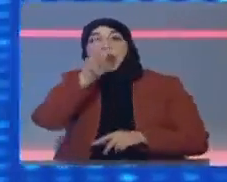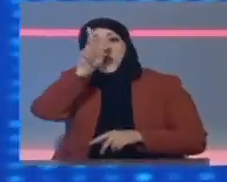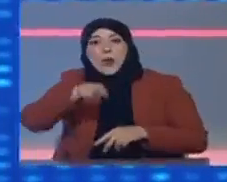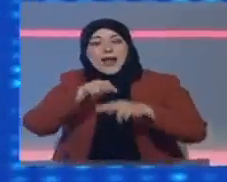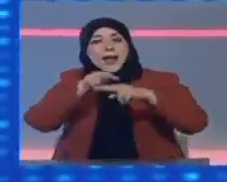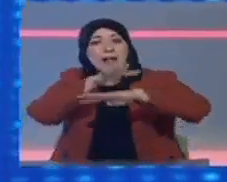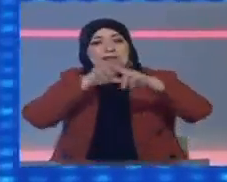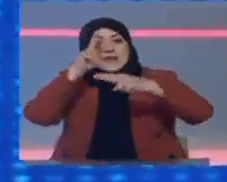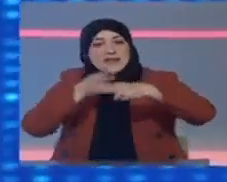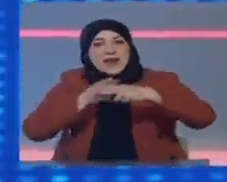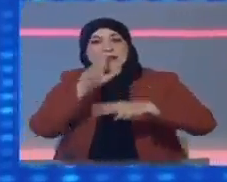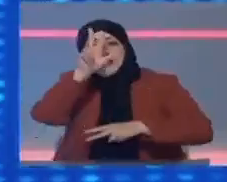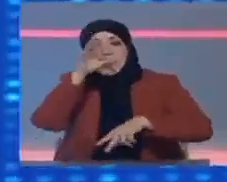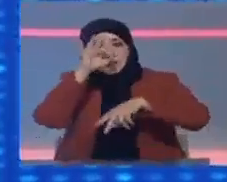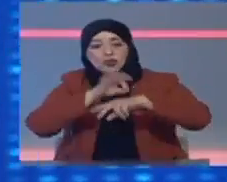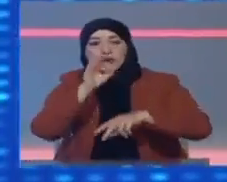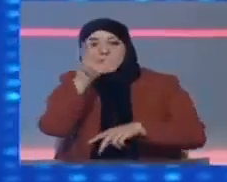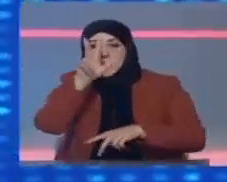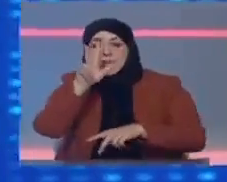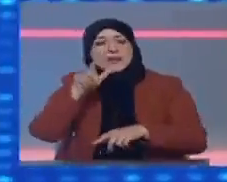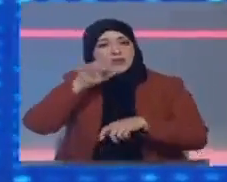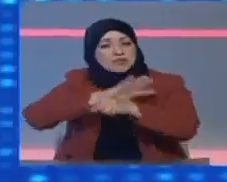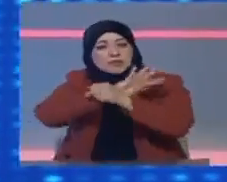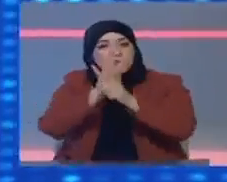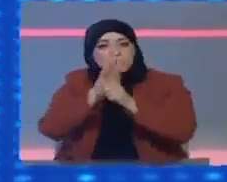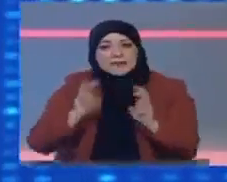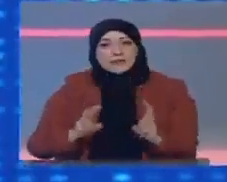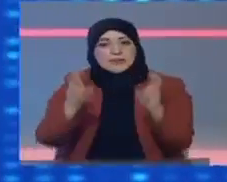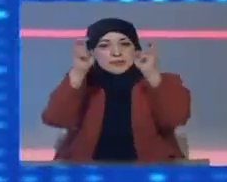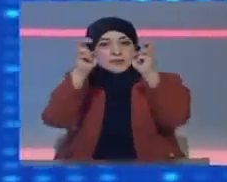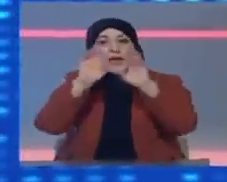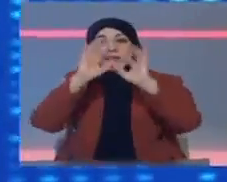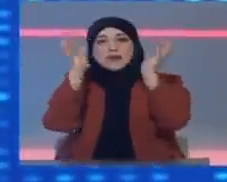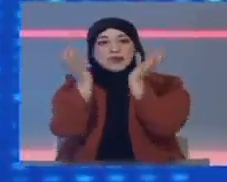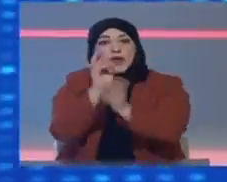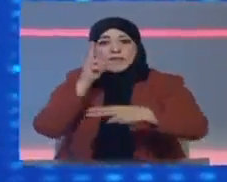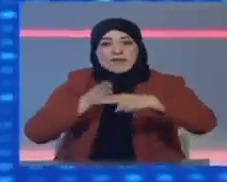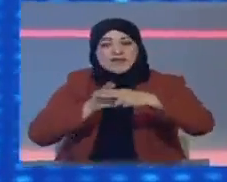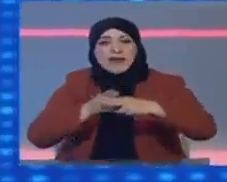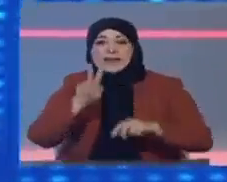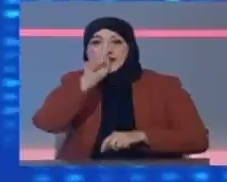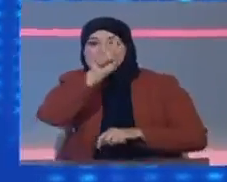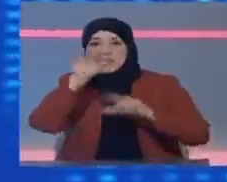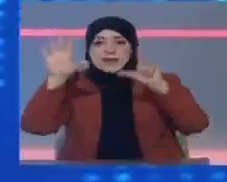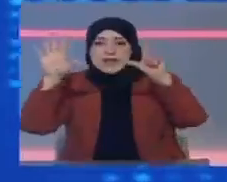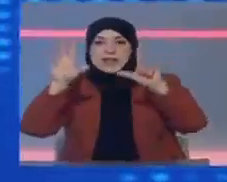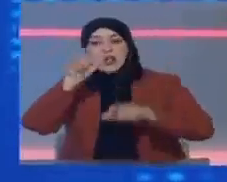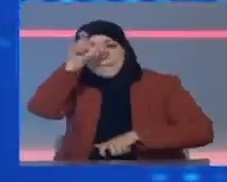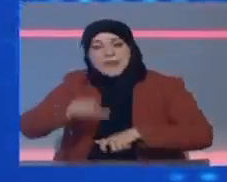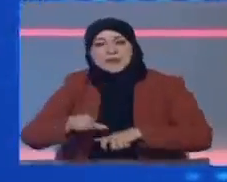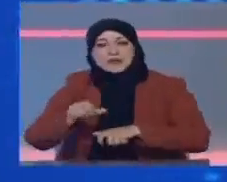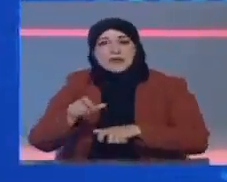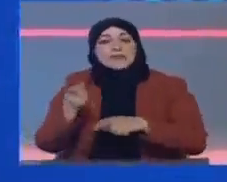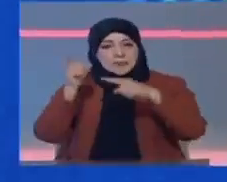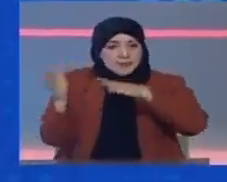ثلاث اصابات جديده بفيروس كورونا ليرتفع العدد الاجمالي بالجهه الى سبع عشره اصابات في حين بلغ